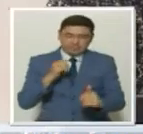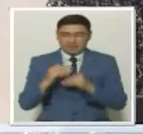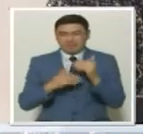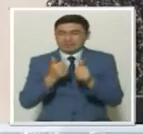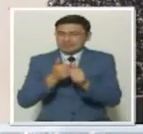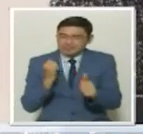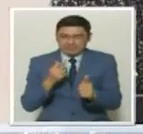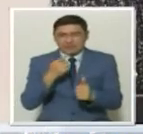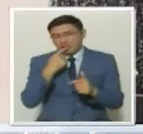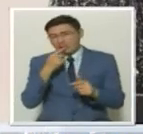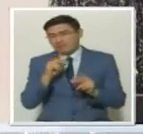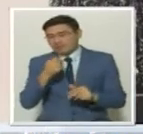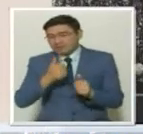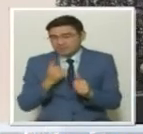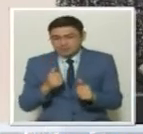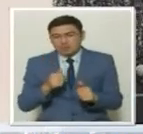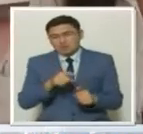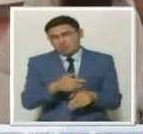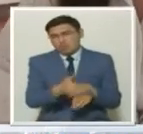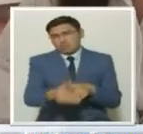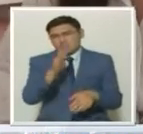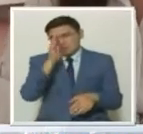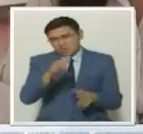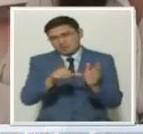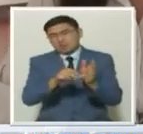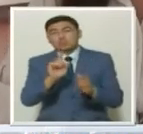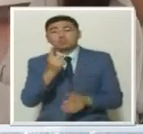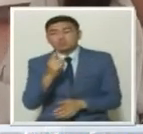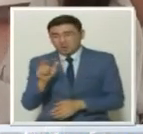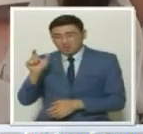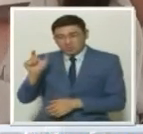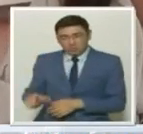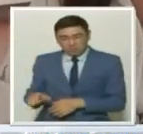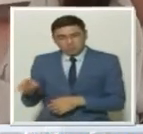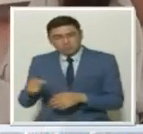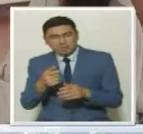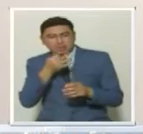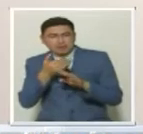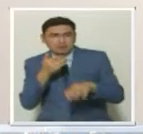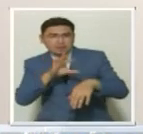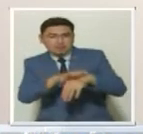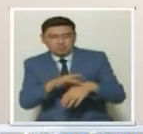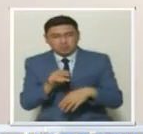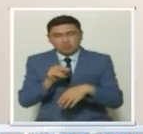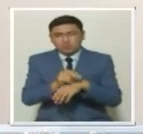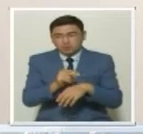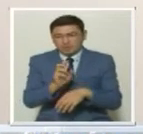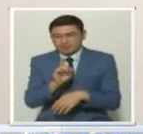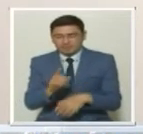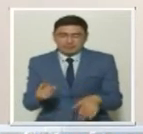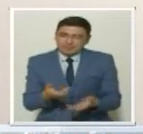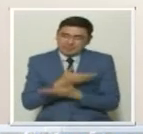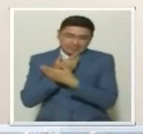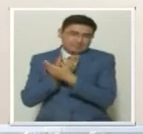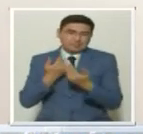выявляют слишком поздно, в среднем в 5-6 лет. Причина в том, что нет специалистов для ранней диагностики. Этому и обучают на подобных тренингах.